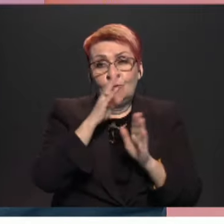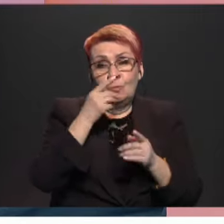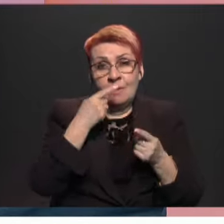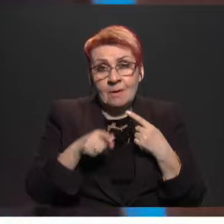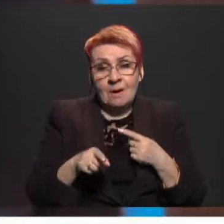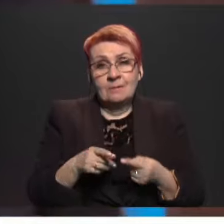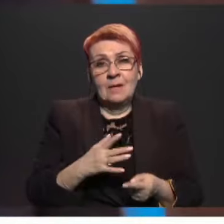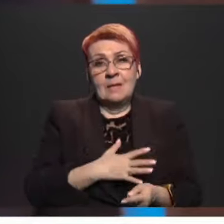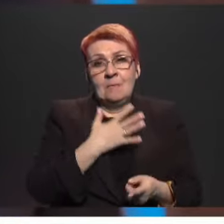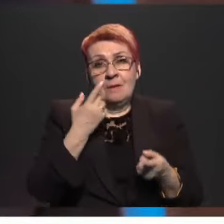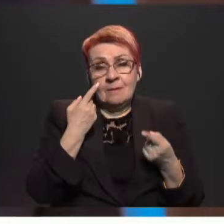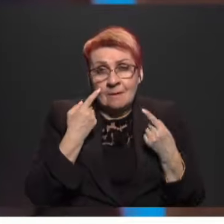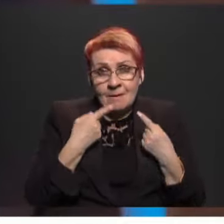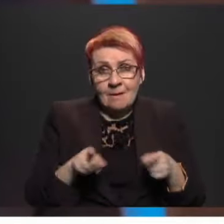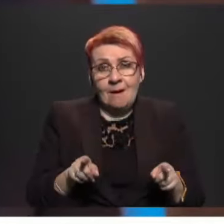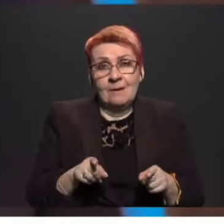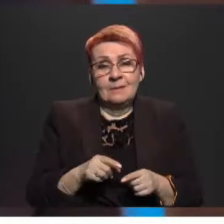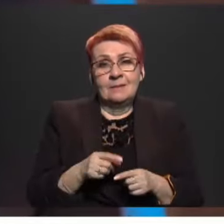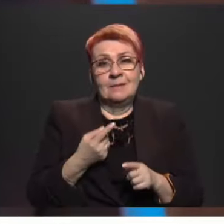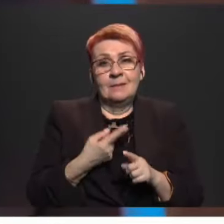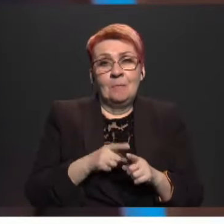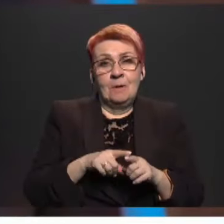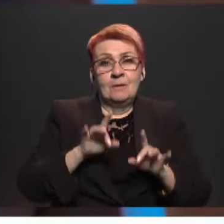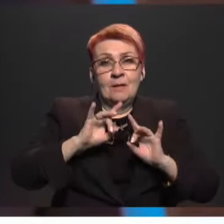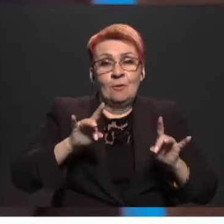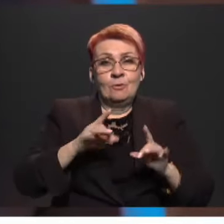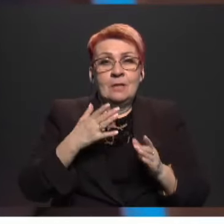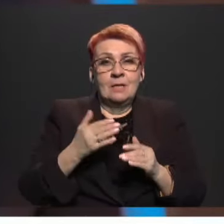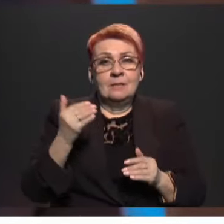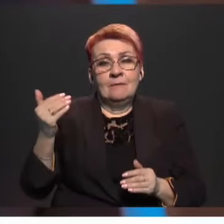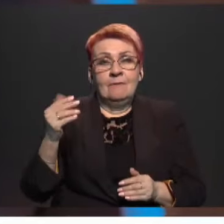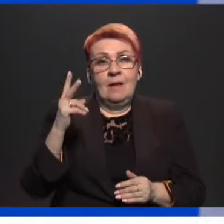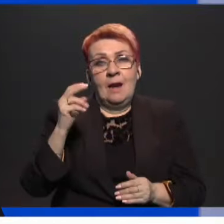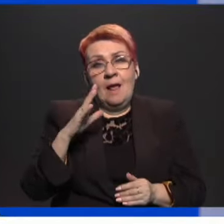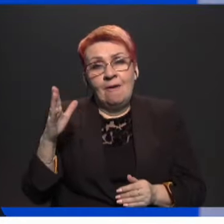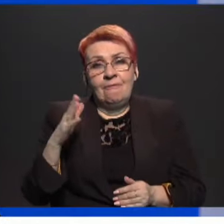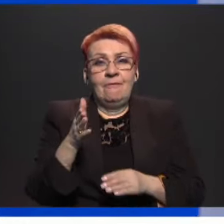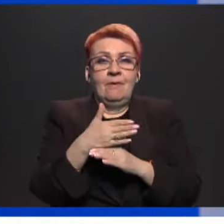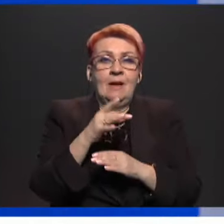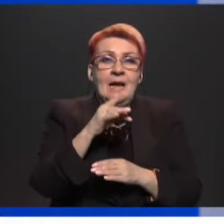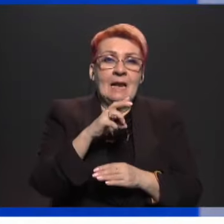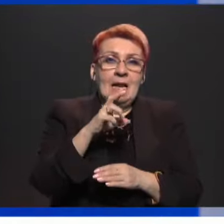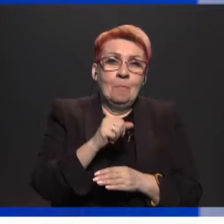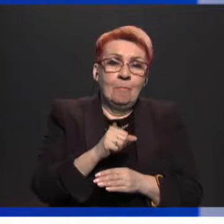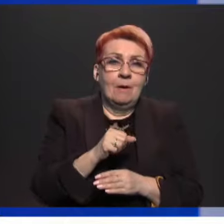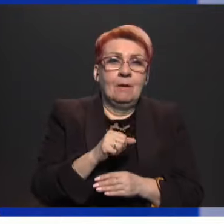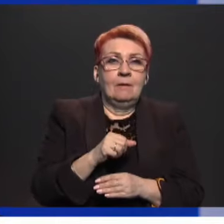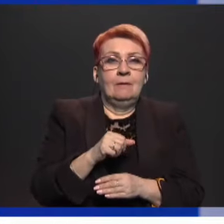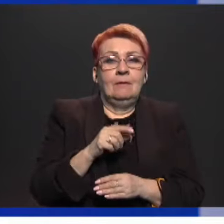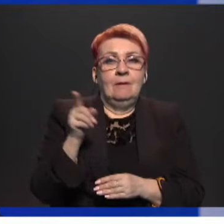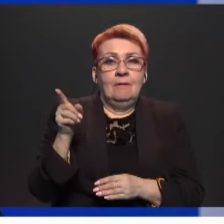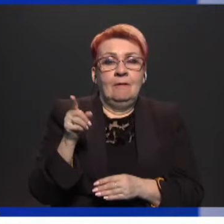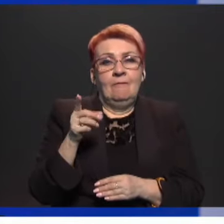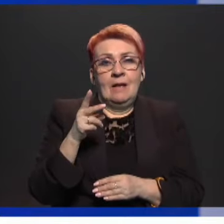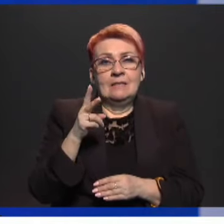характера, разного темперамента. Поэтому все эти россказни про то, что вот если вы лев или вы рыба, то вы рычите или молчите, то это